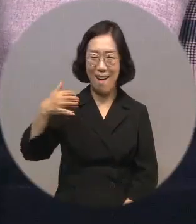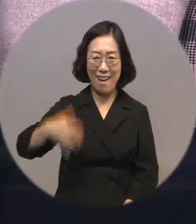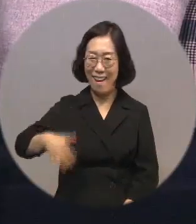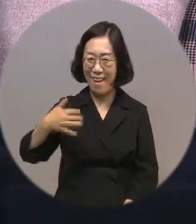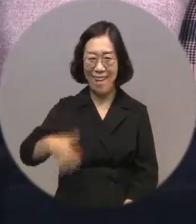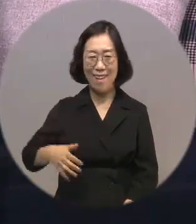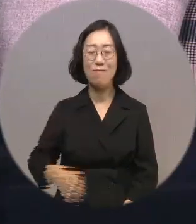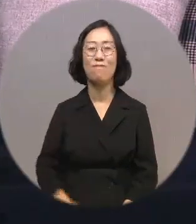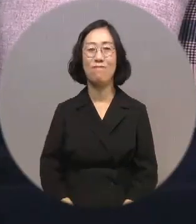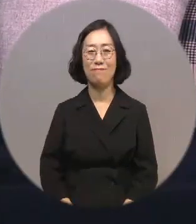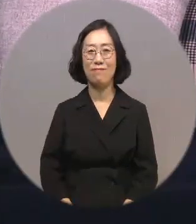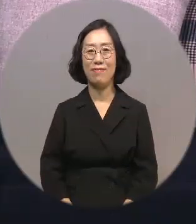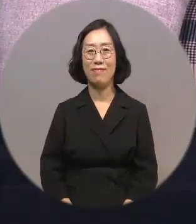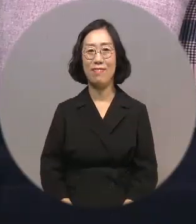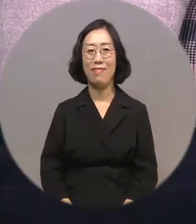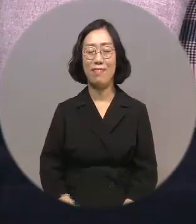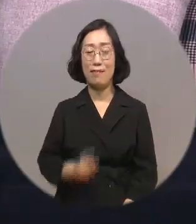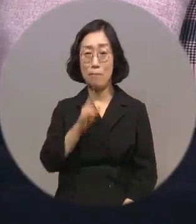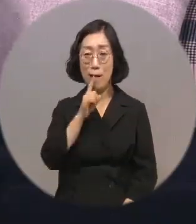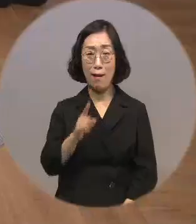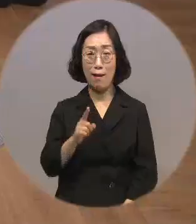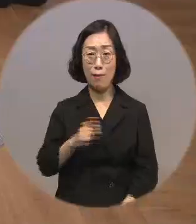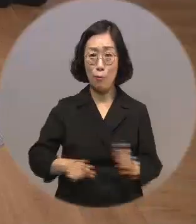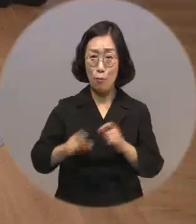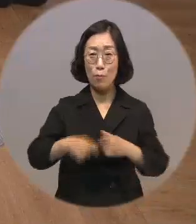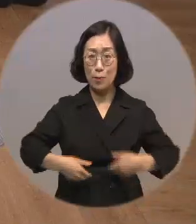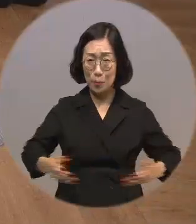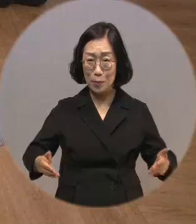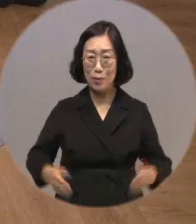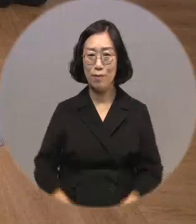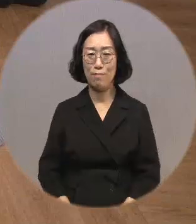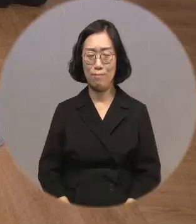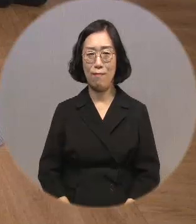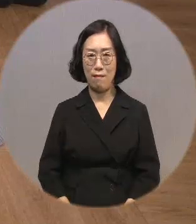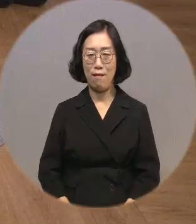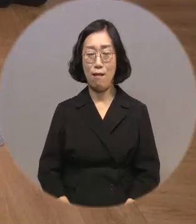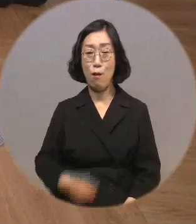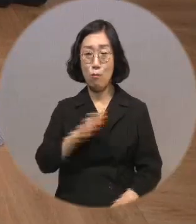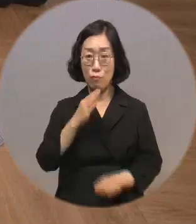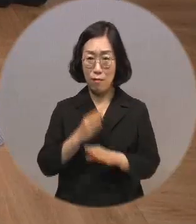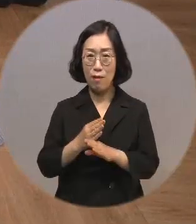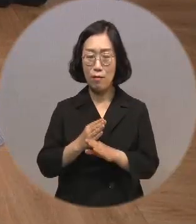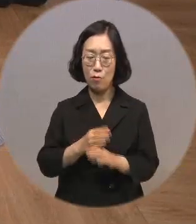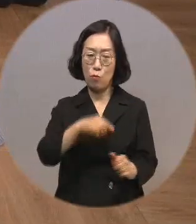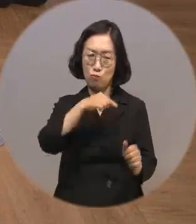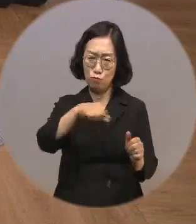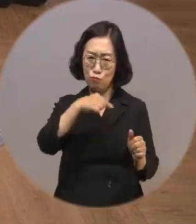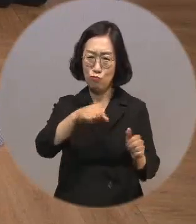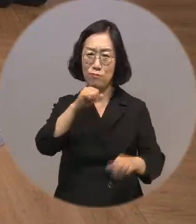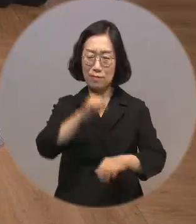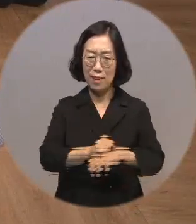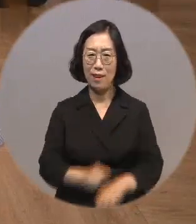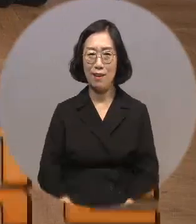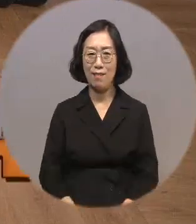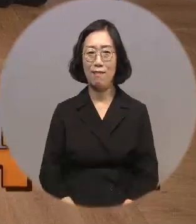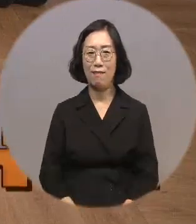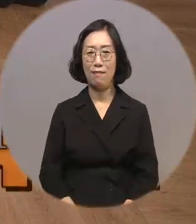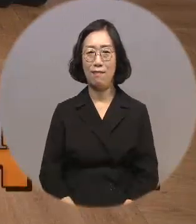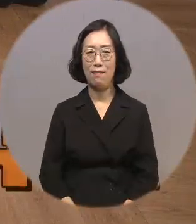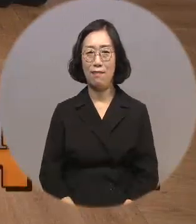대표님. 할 말이 아니 북한에서 교육 잘 받으셨네. 그때 제가 교육시켰죠. 암기할 제가 때 1등 했을